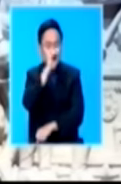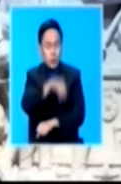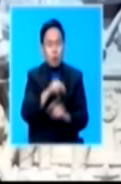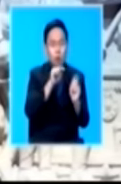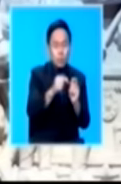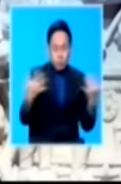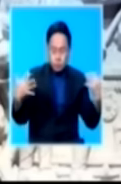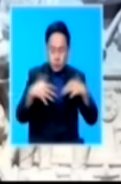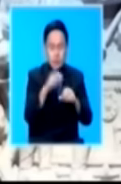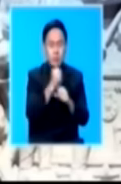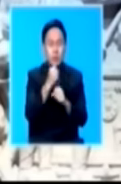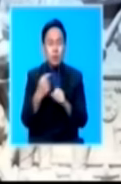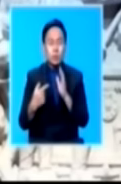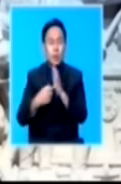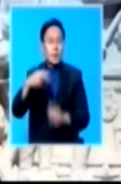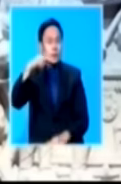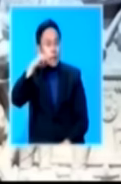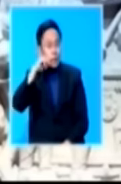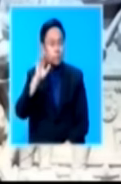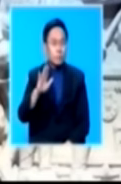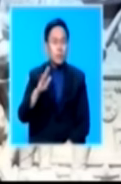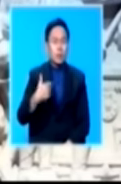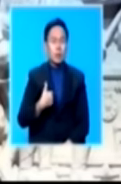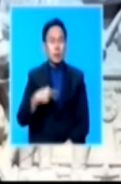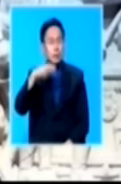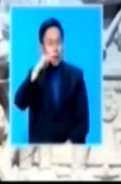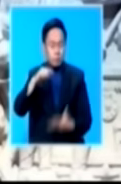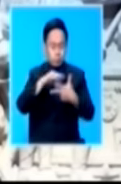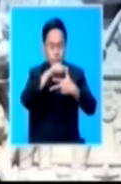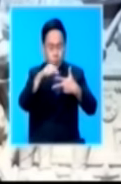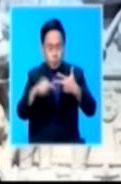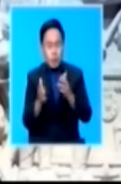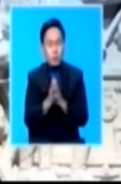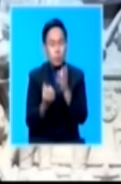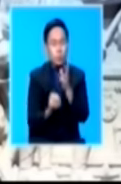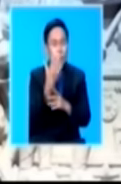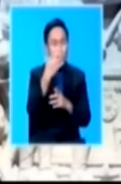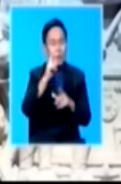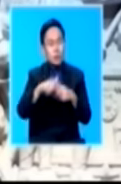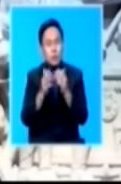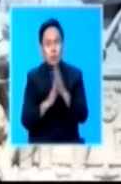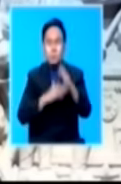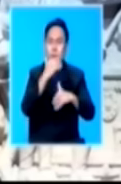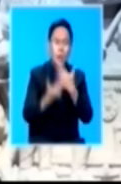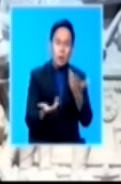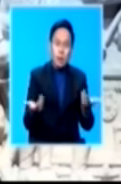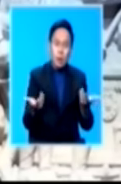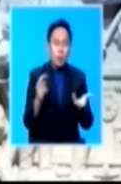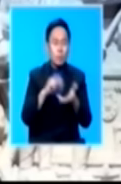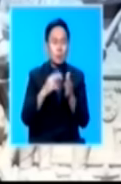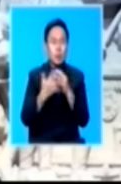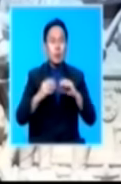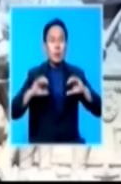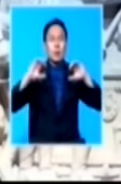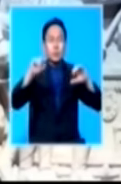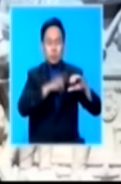ภอโน่นเรื่องน้ำเรื่องต้นทางกลางทางปลายทางเรื่องการปลูกพืชการพัฒนาแล้วแต่ไม่คิดแบบนี้มันไ